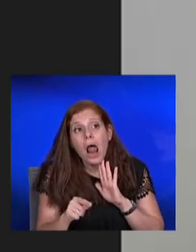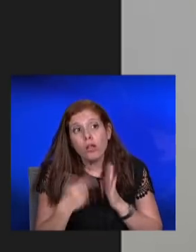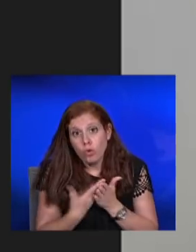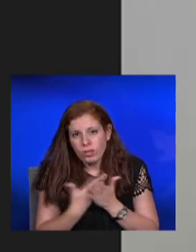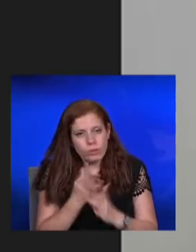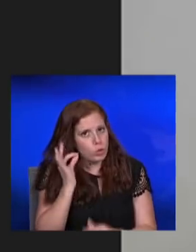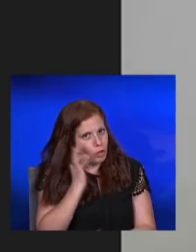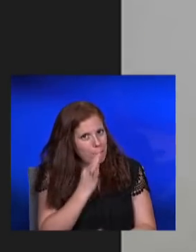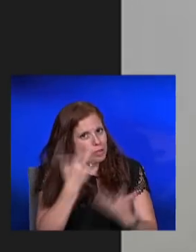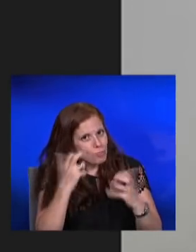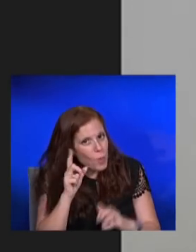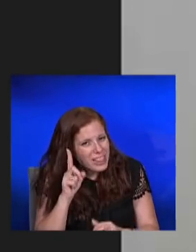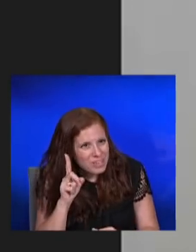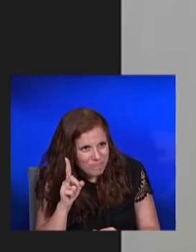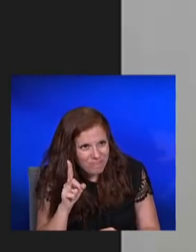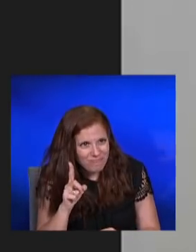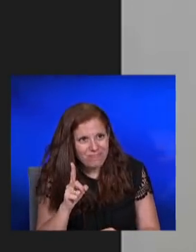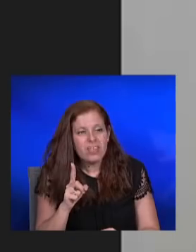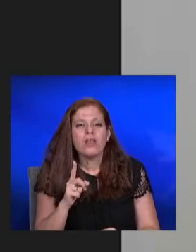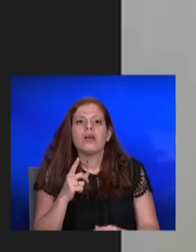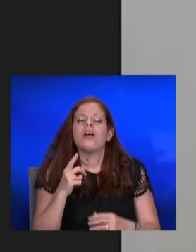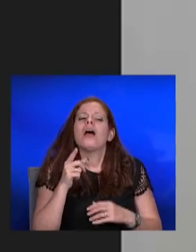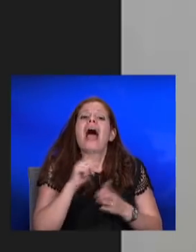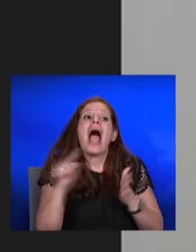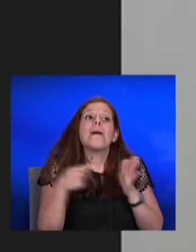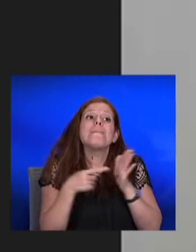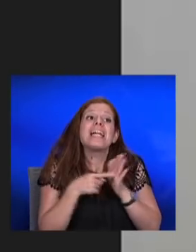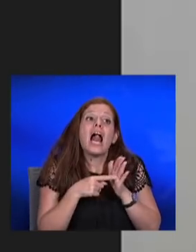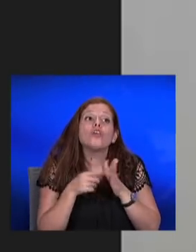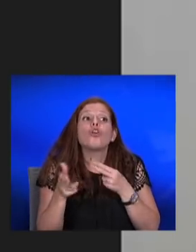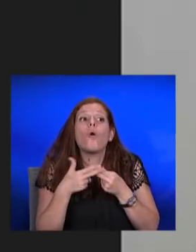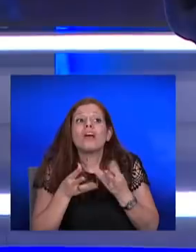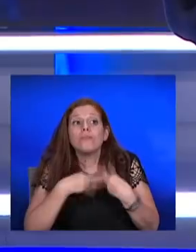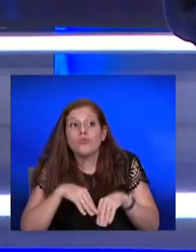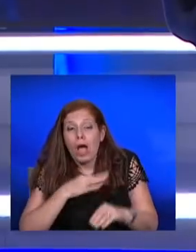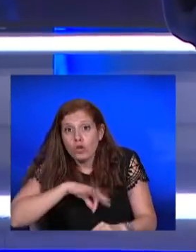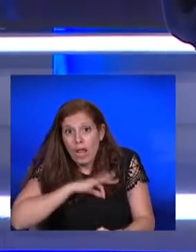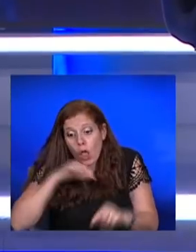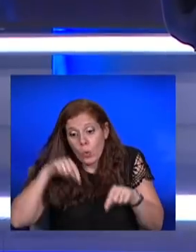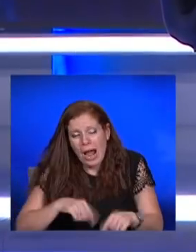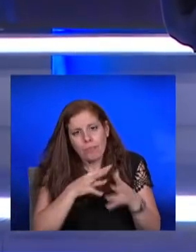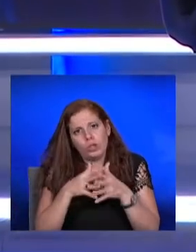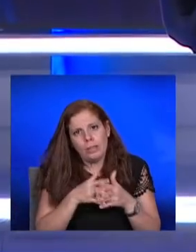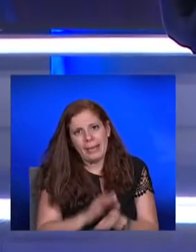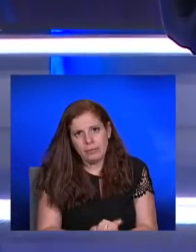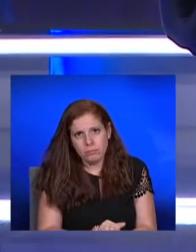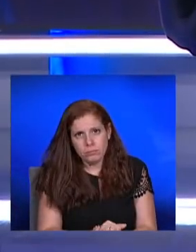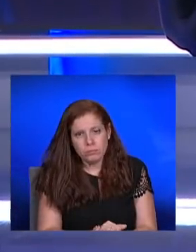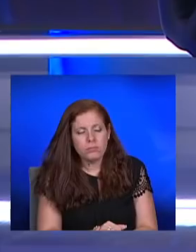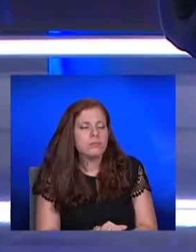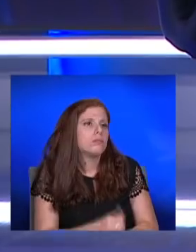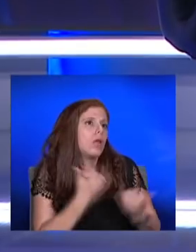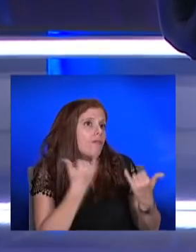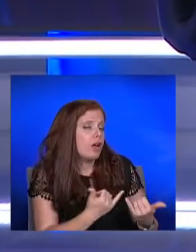woman, might I add, just because of the fact that she was related to us here in the U.S. אבל עכשיו האמריקנים מתערבים במה שקורה